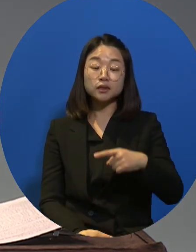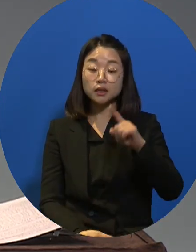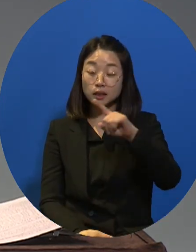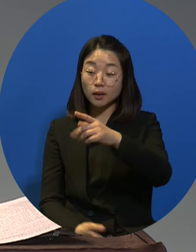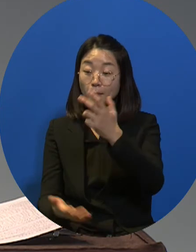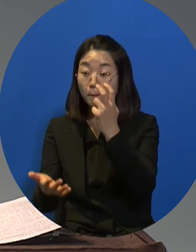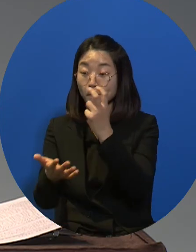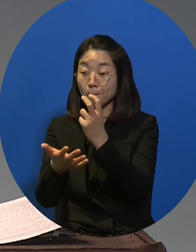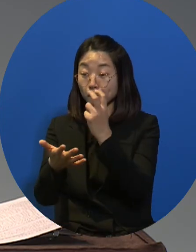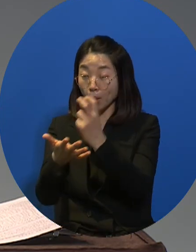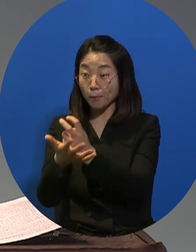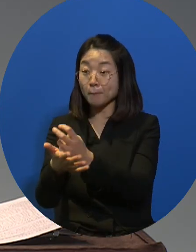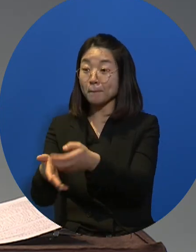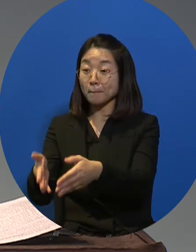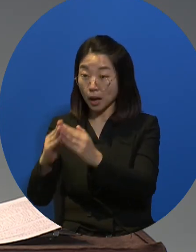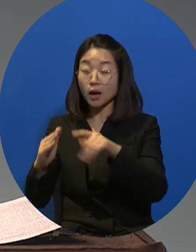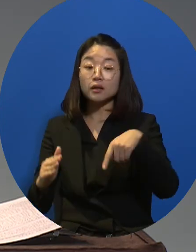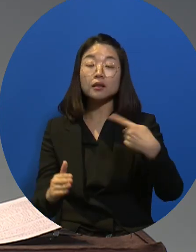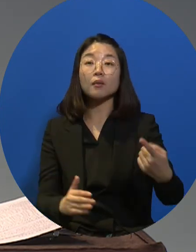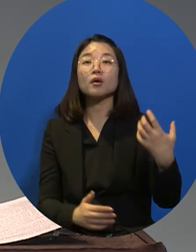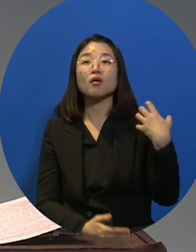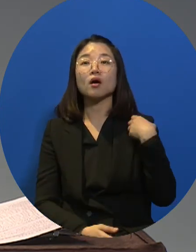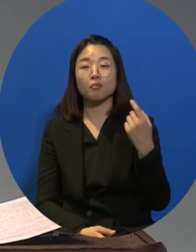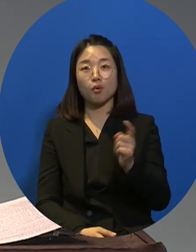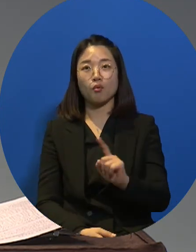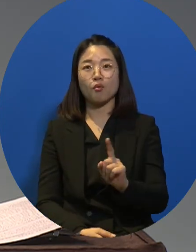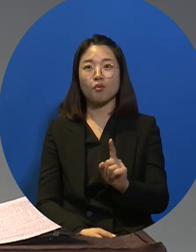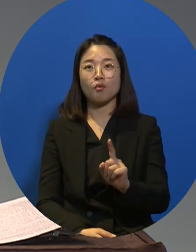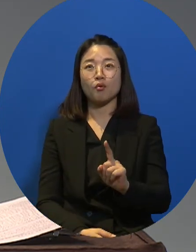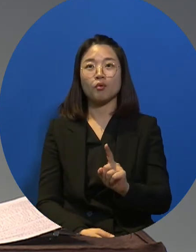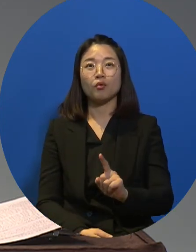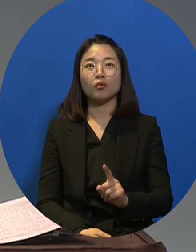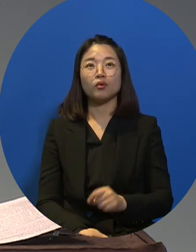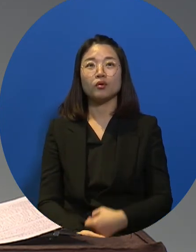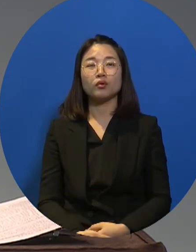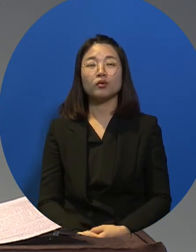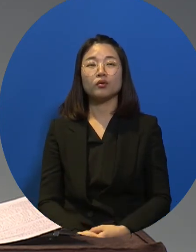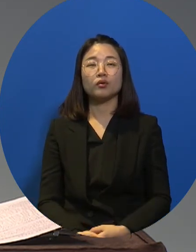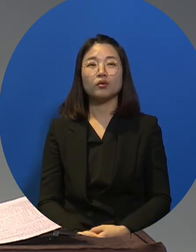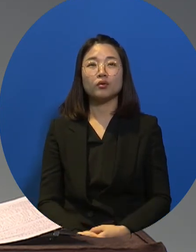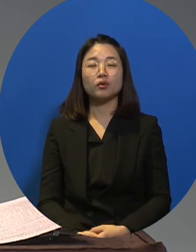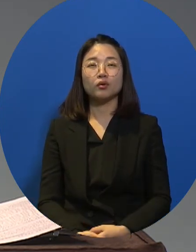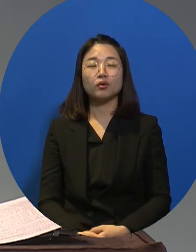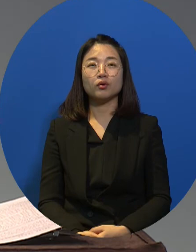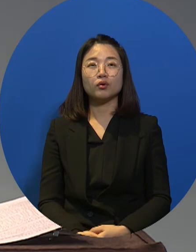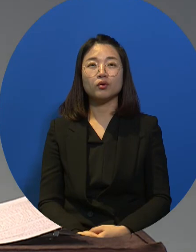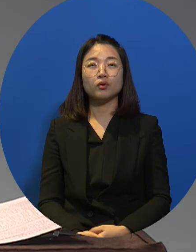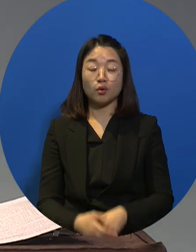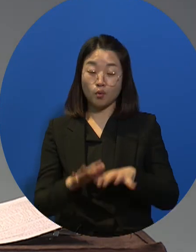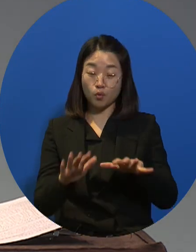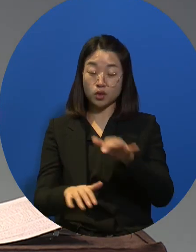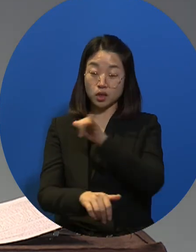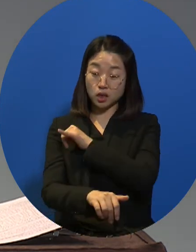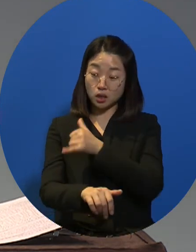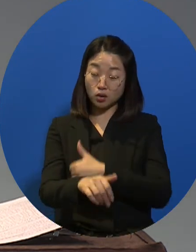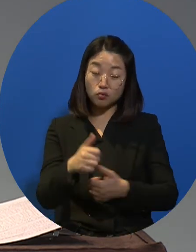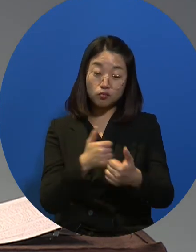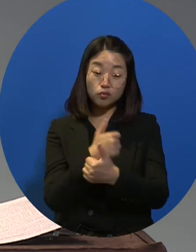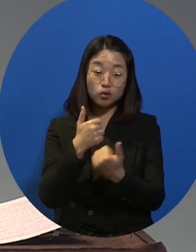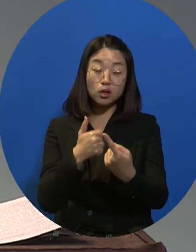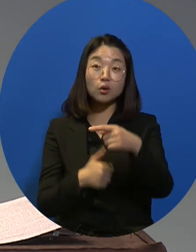역할을 모색을 위한 간담회 등을 진행을 해왔습니다. 오늘은 그 인권위가